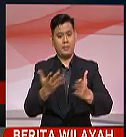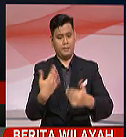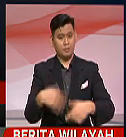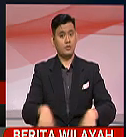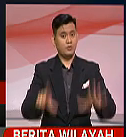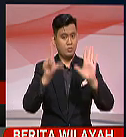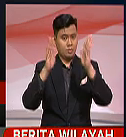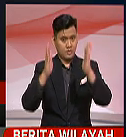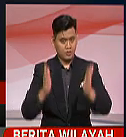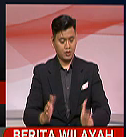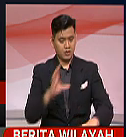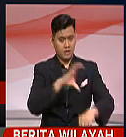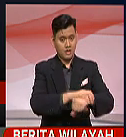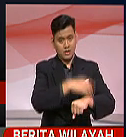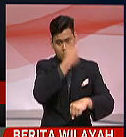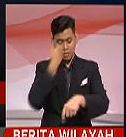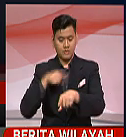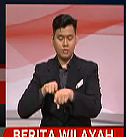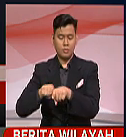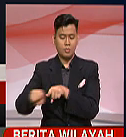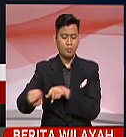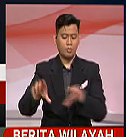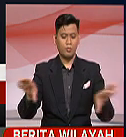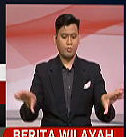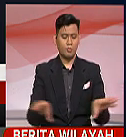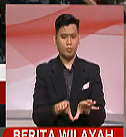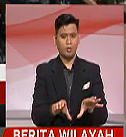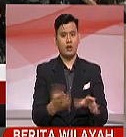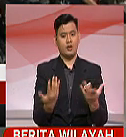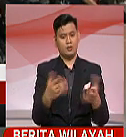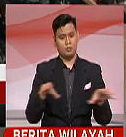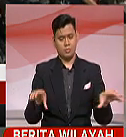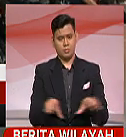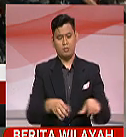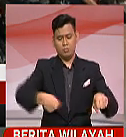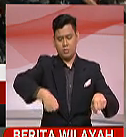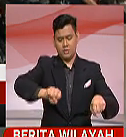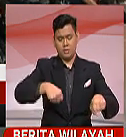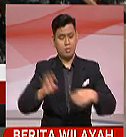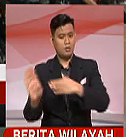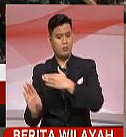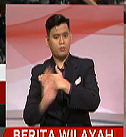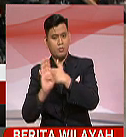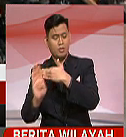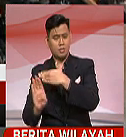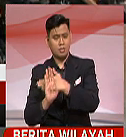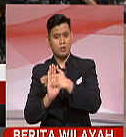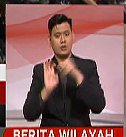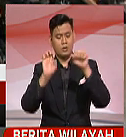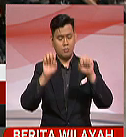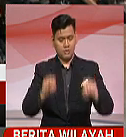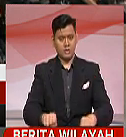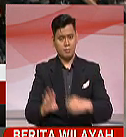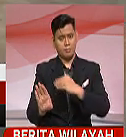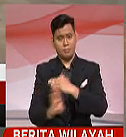ditahan atas kesalahan berlumba dan melakukan aksi bahaya di jalanan yang boleh mengundang bahaya kepada diri sendiri dan